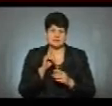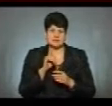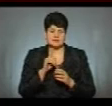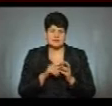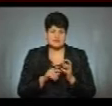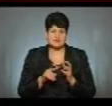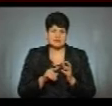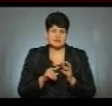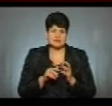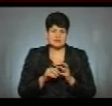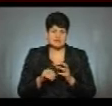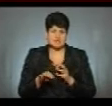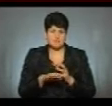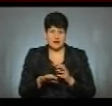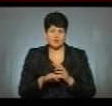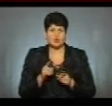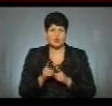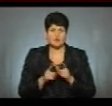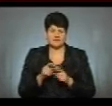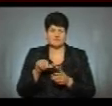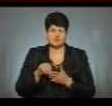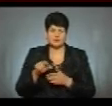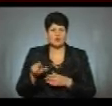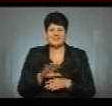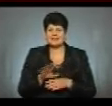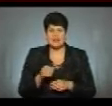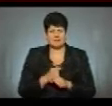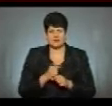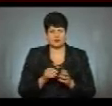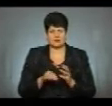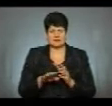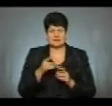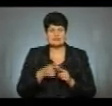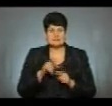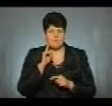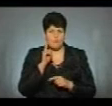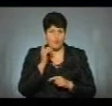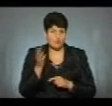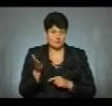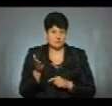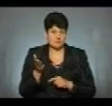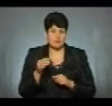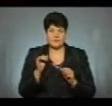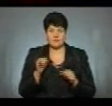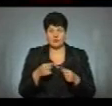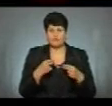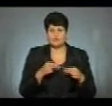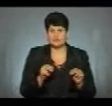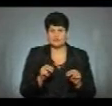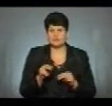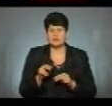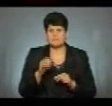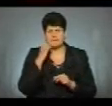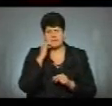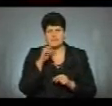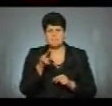продаж вільний виступають люди, які не працюють на землі. Це переважно молодь, які можуть там продати